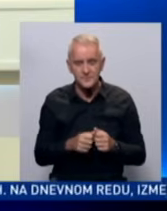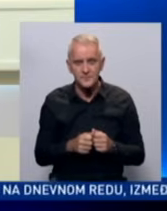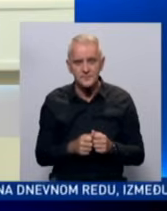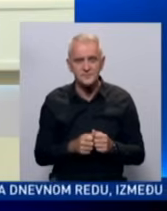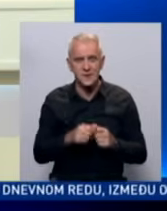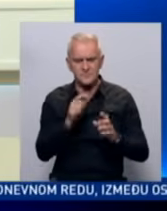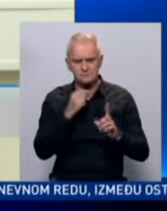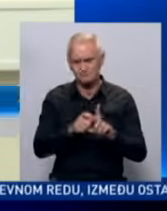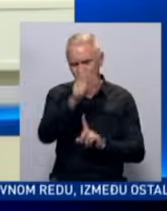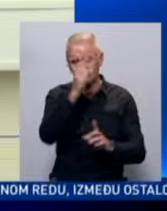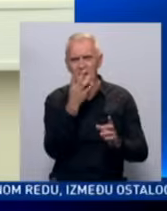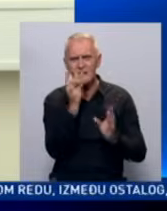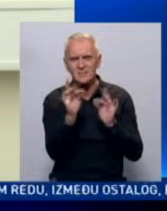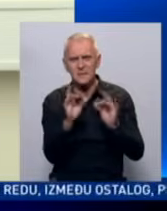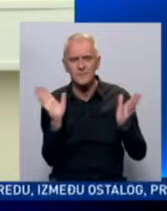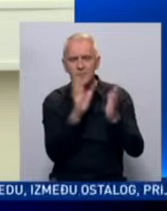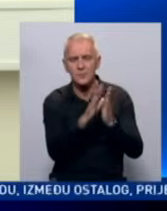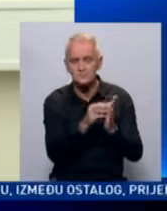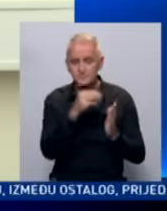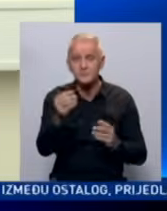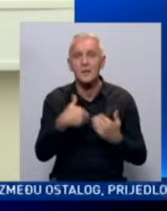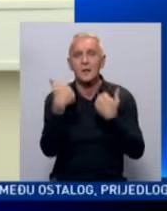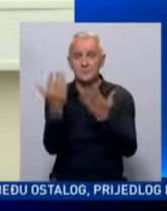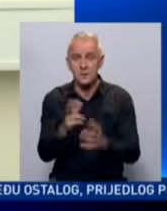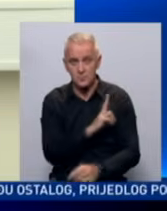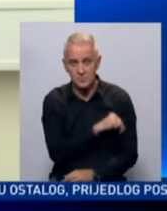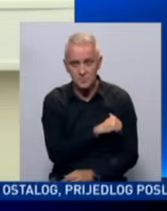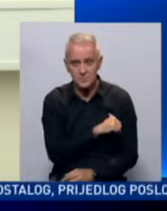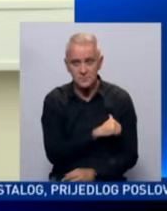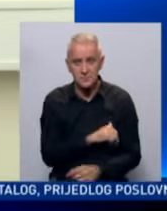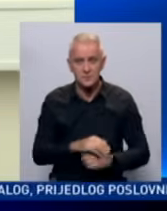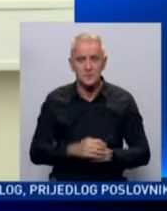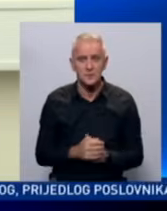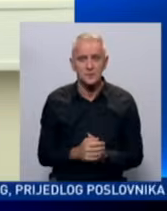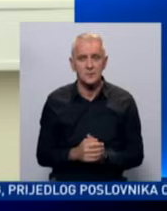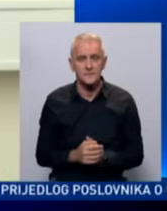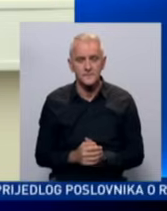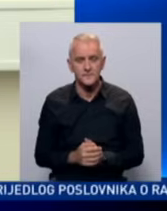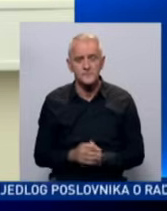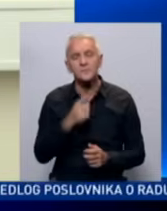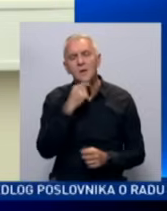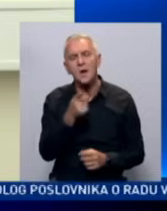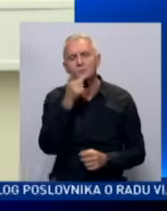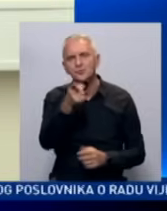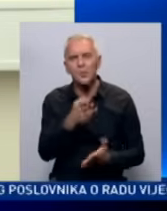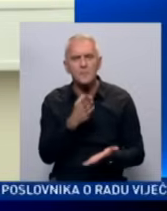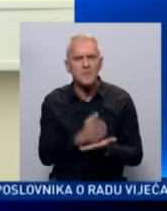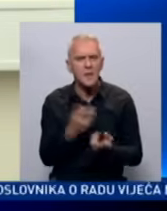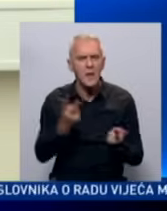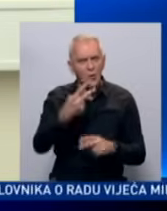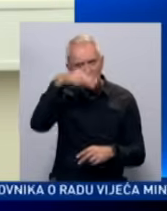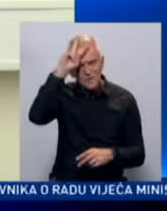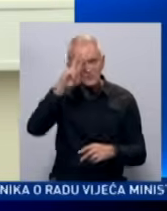bandera na koje su bile naljepljene i koje su predane policiji, opet kažem, prozivano je da su se tu nalazili određeni fašistički